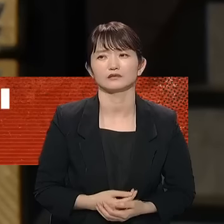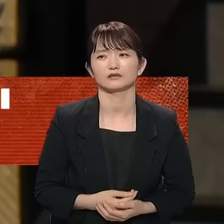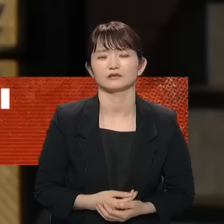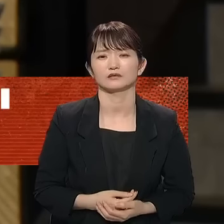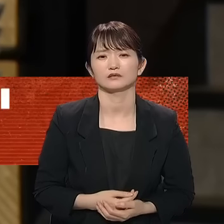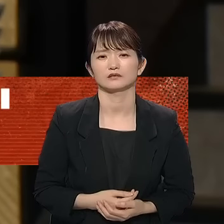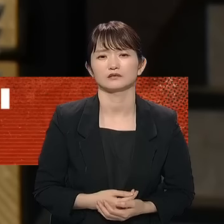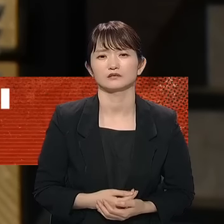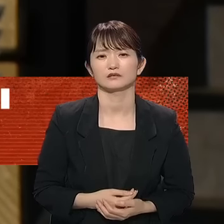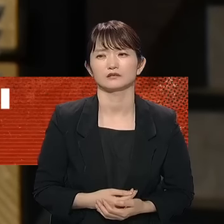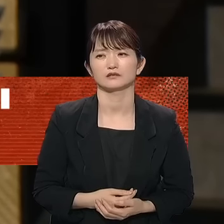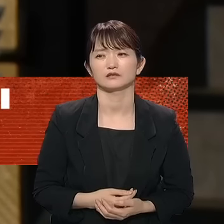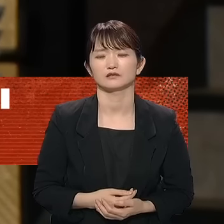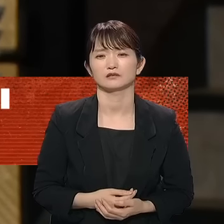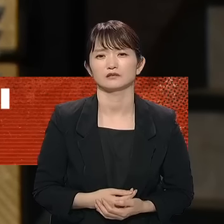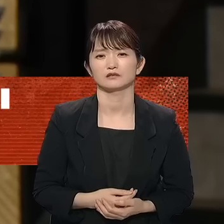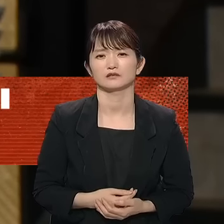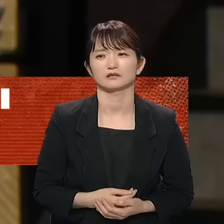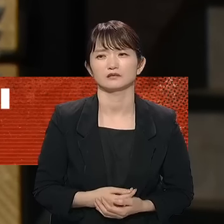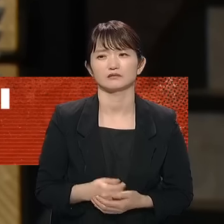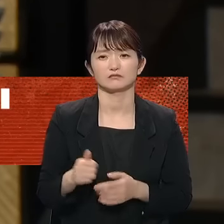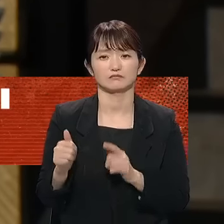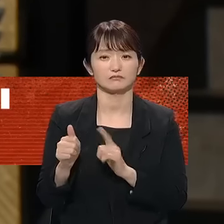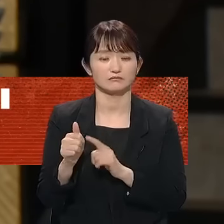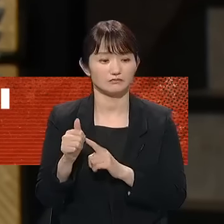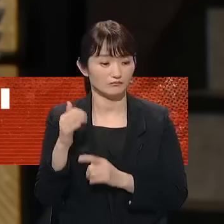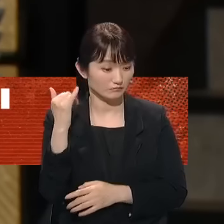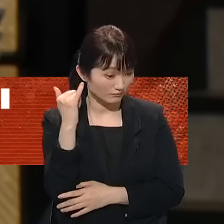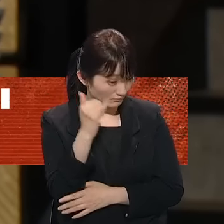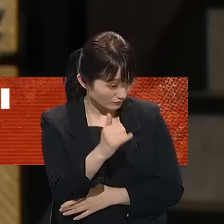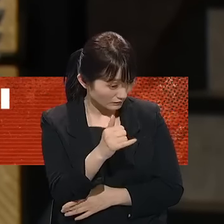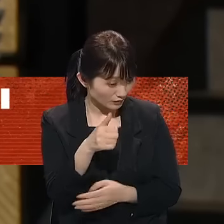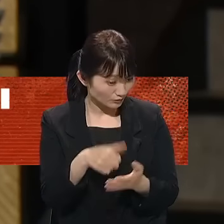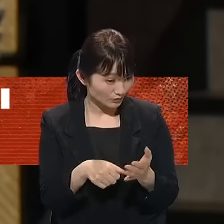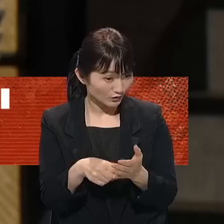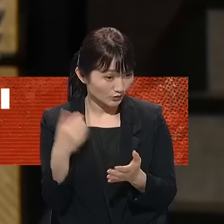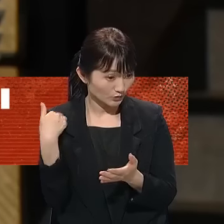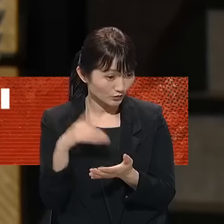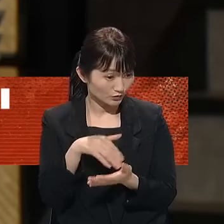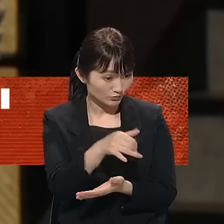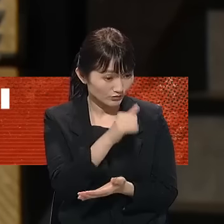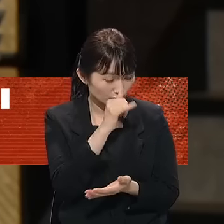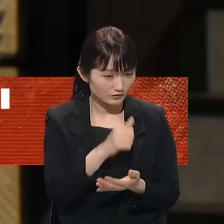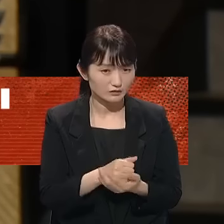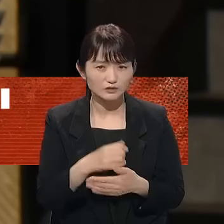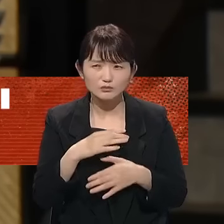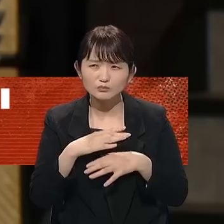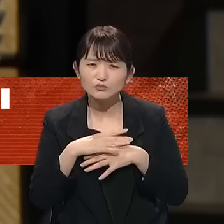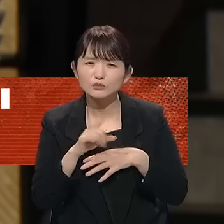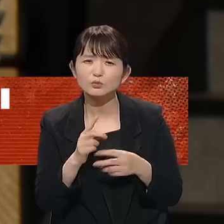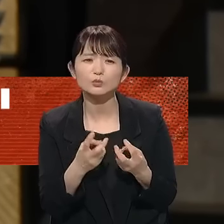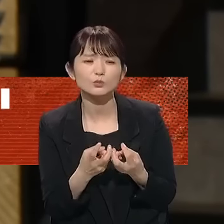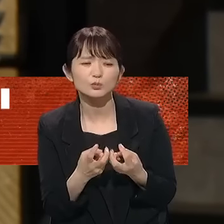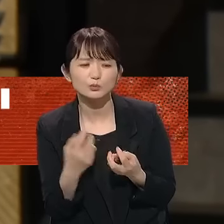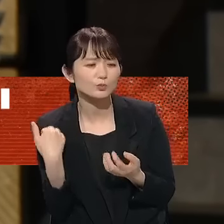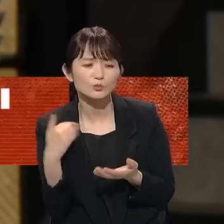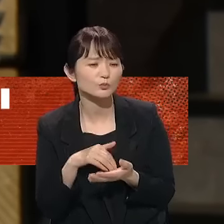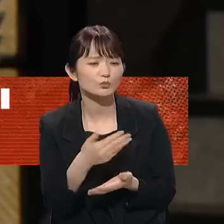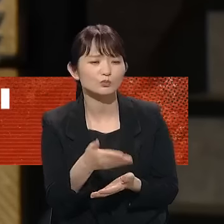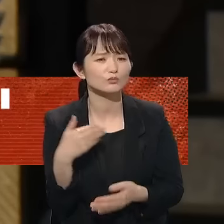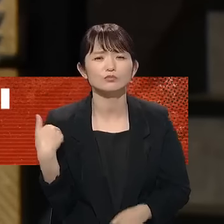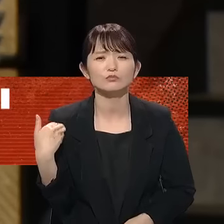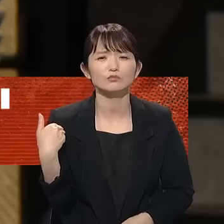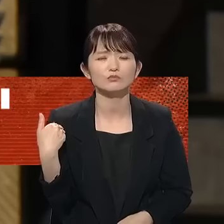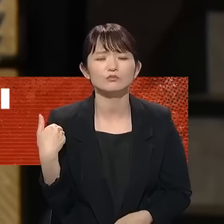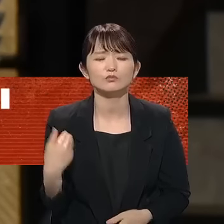조금 있다가 그쪽에서 연락이 오는데 아, 물건을 돌려줄 게 있는데 무서워하니까 내가 이거 어떻게 돌려야 될지 모르겠다라고